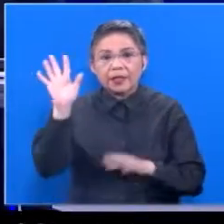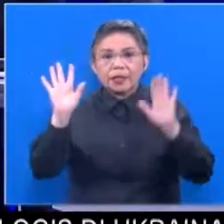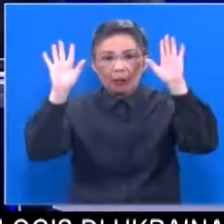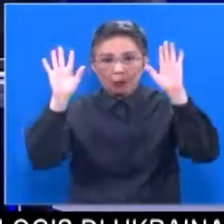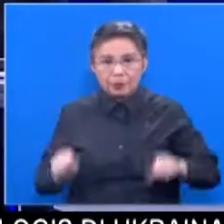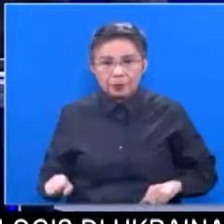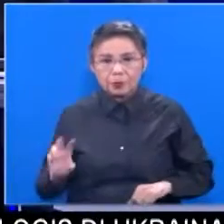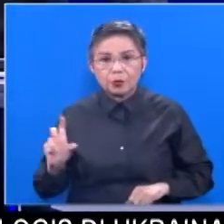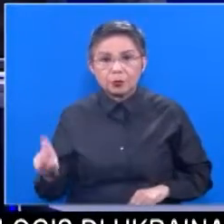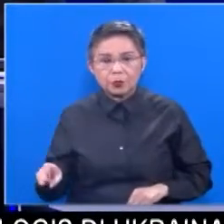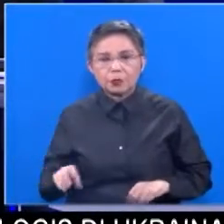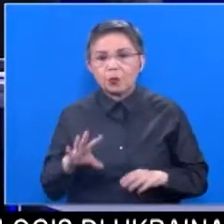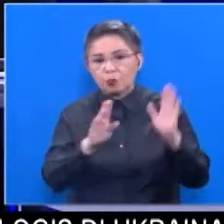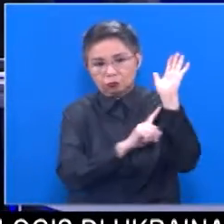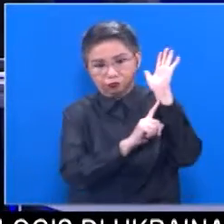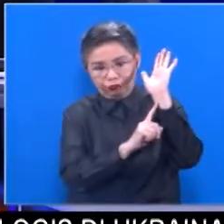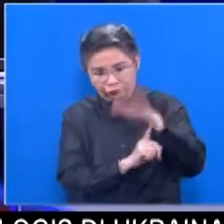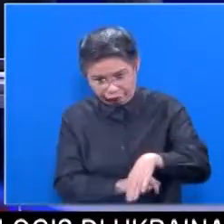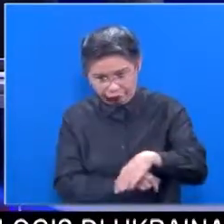Barat, roboh.